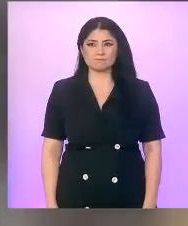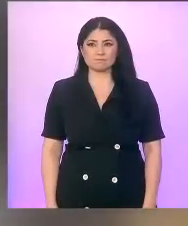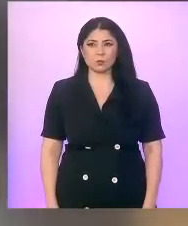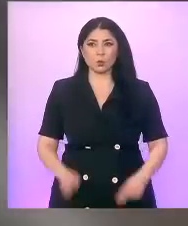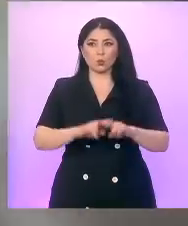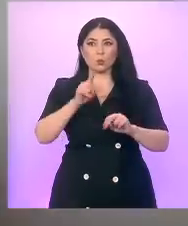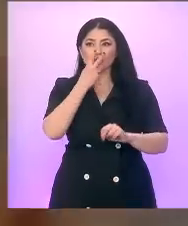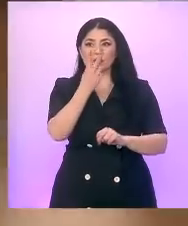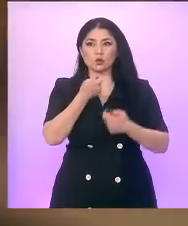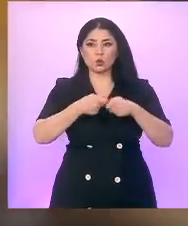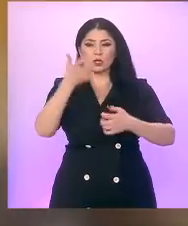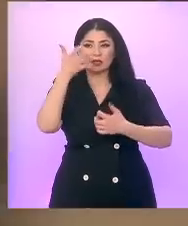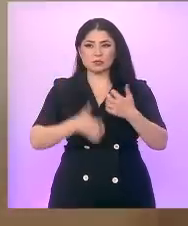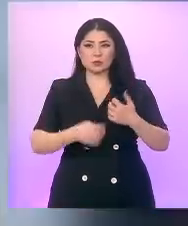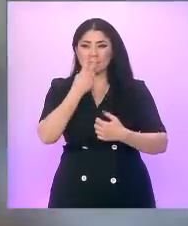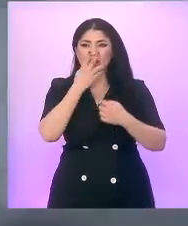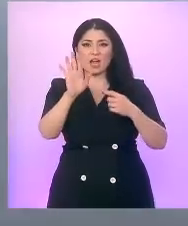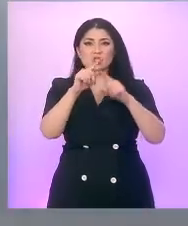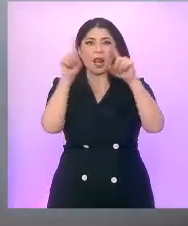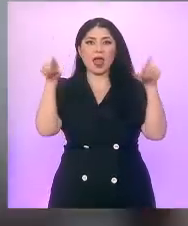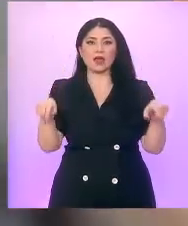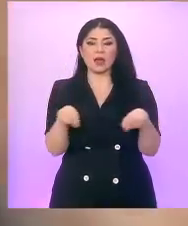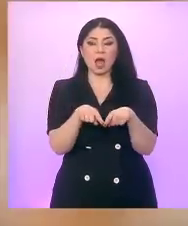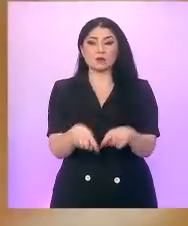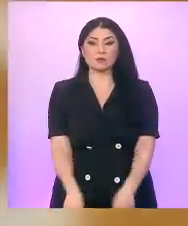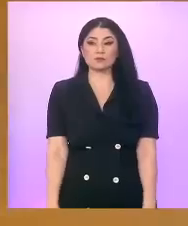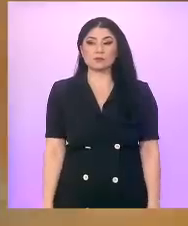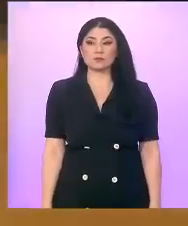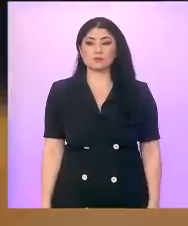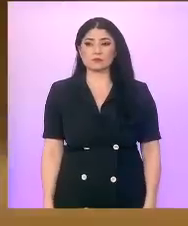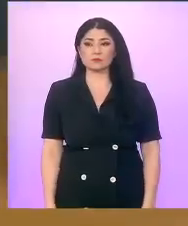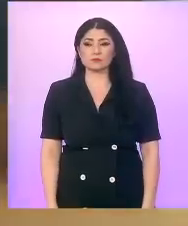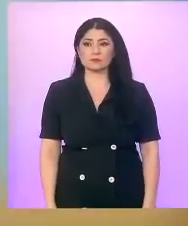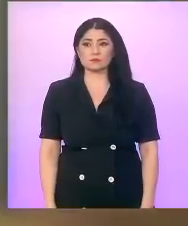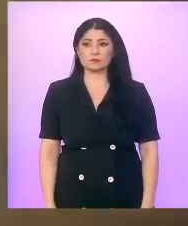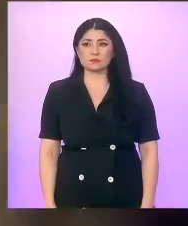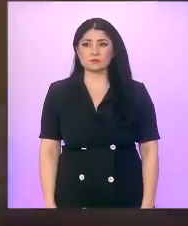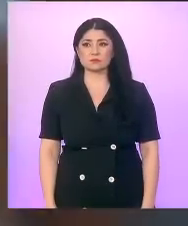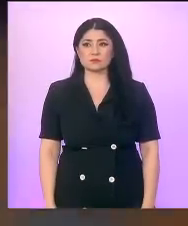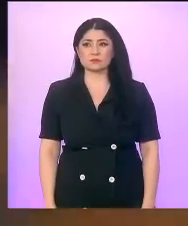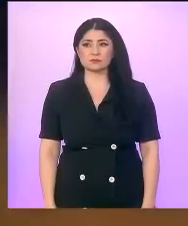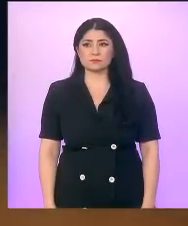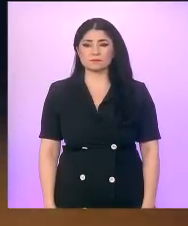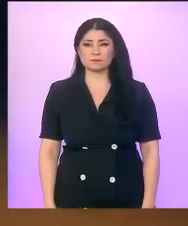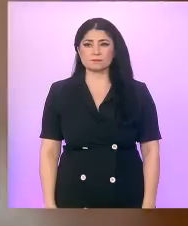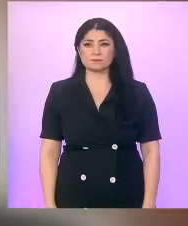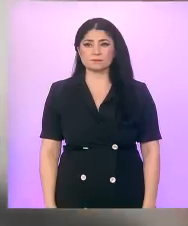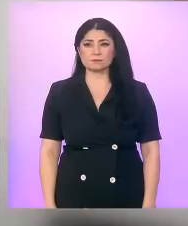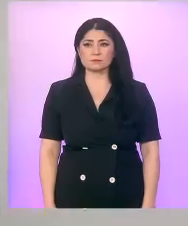Como vocês podem ver, foi tudo destruído. Olha aqui, gente. Olha aqui esse monitor. Olha aqui, Vadir.